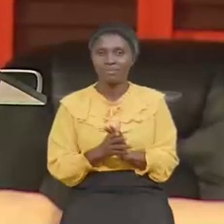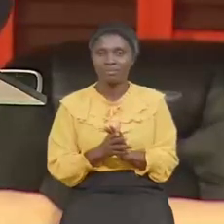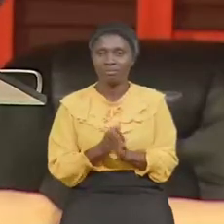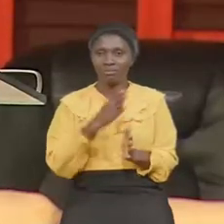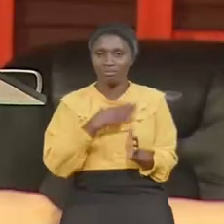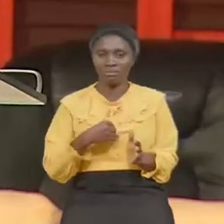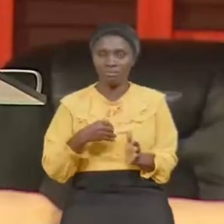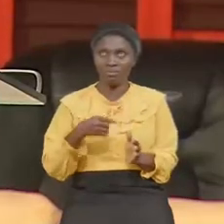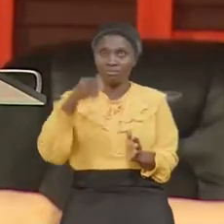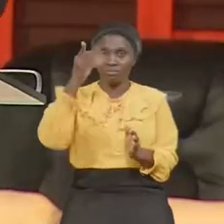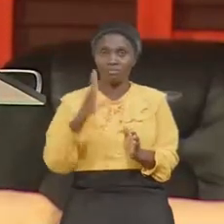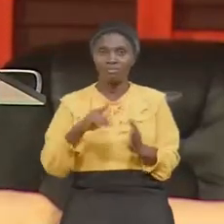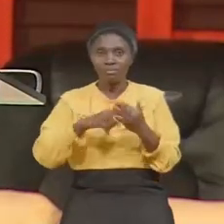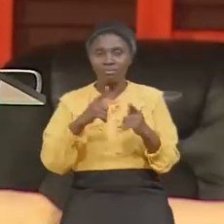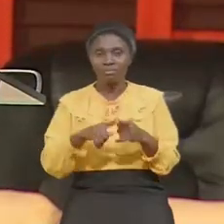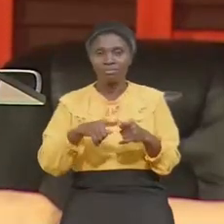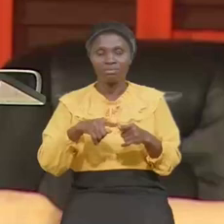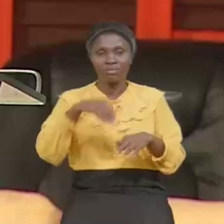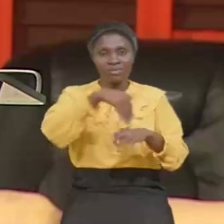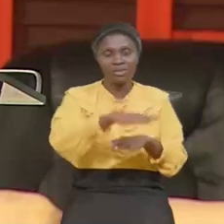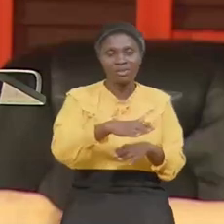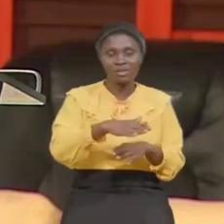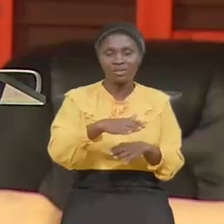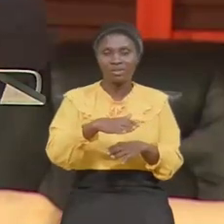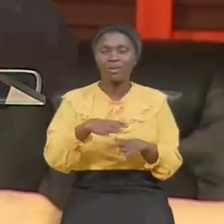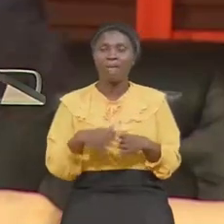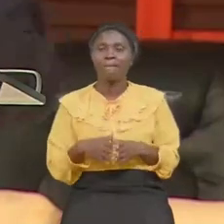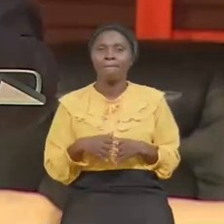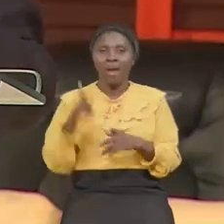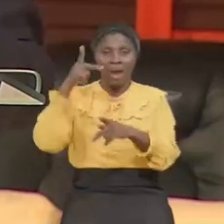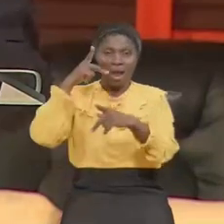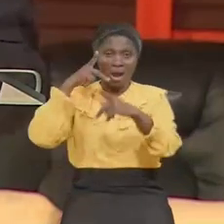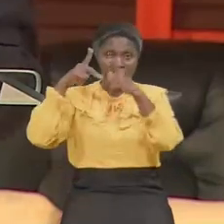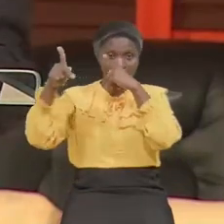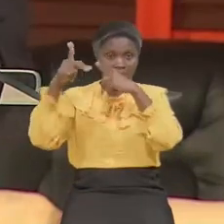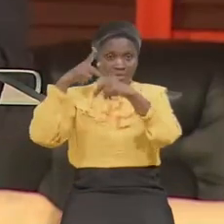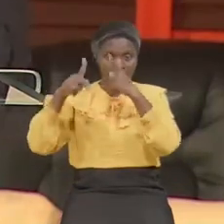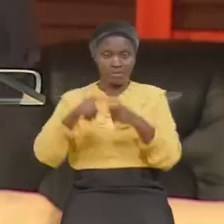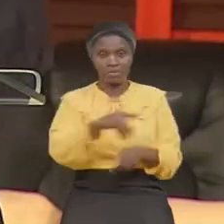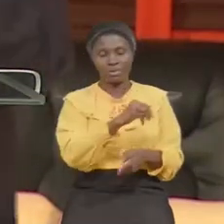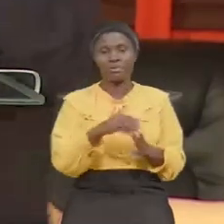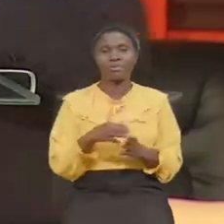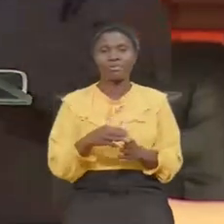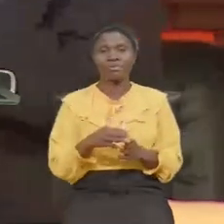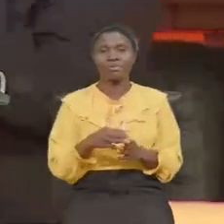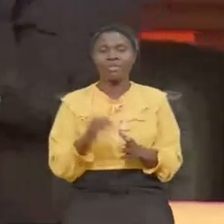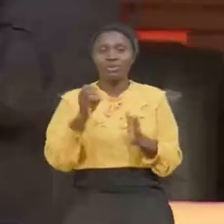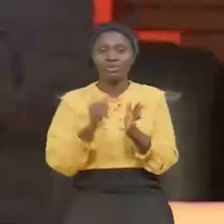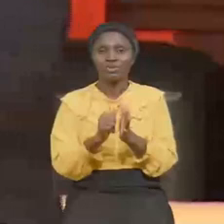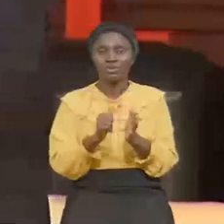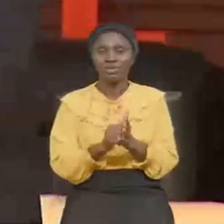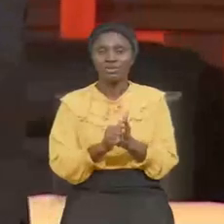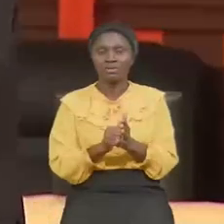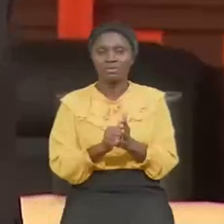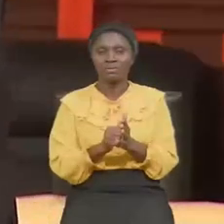prophètes. Et ces prophètes ont essayé de les détourner de leur mauvaise voie, afin qu'ils aient